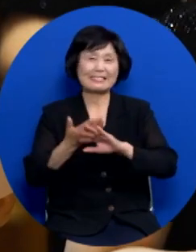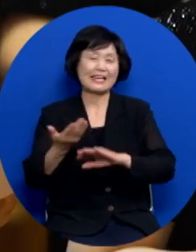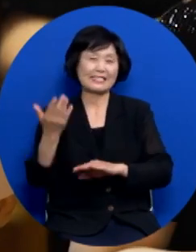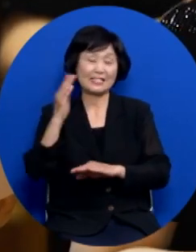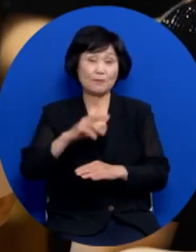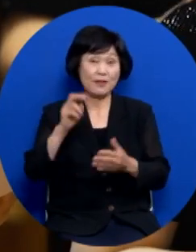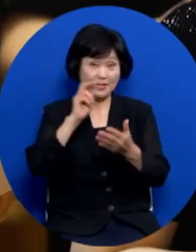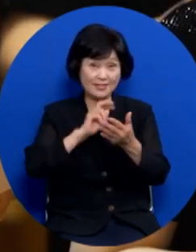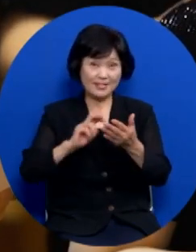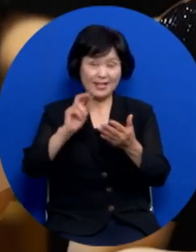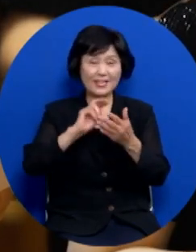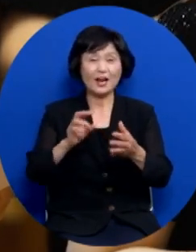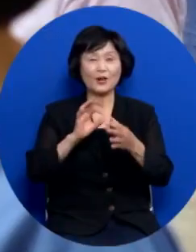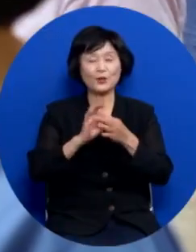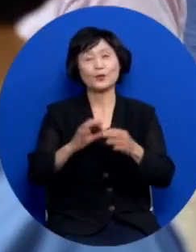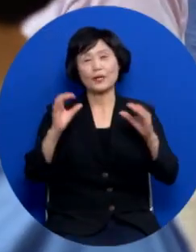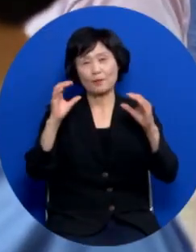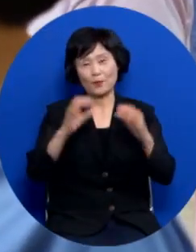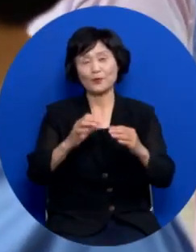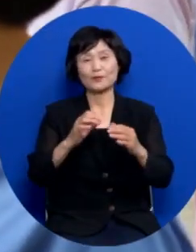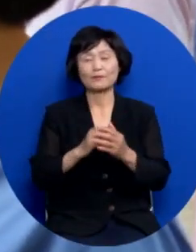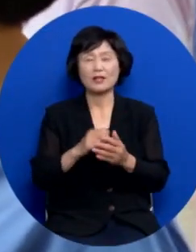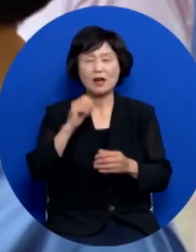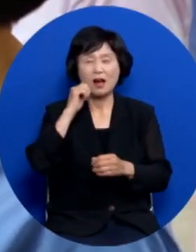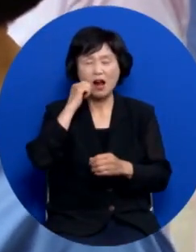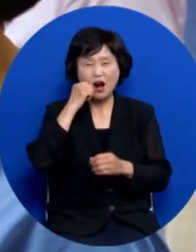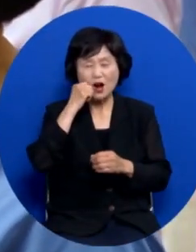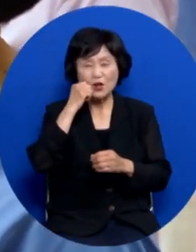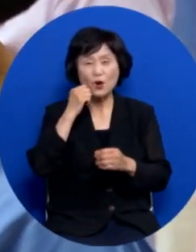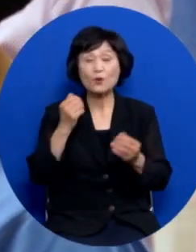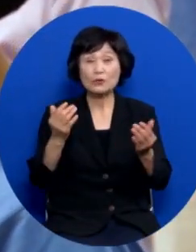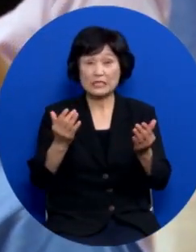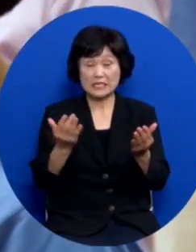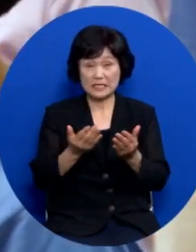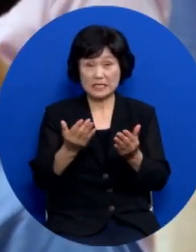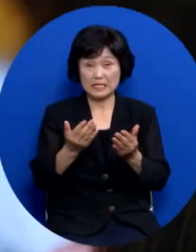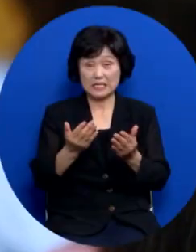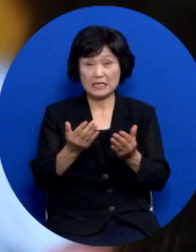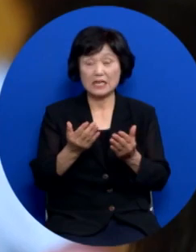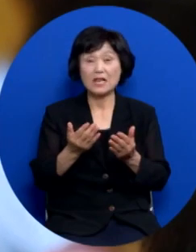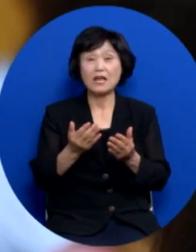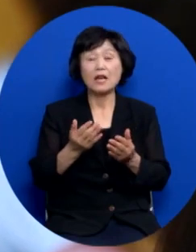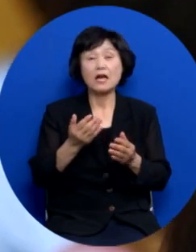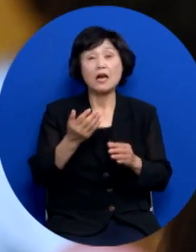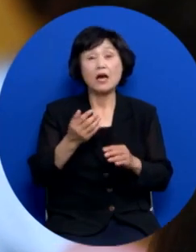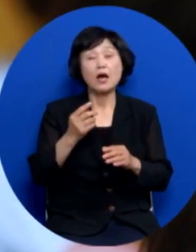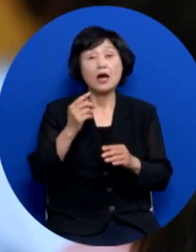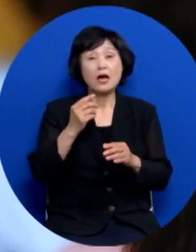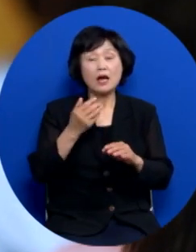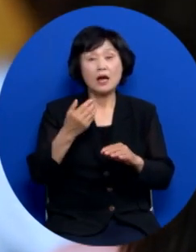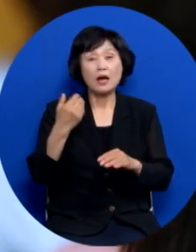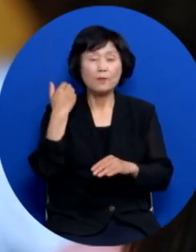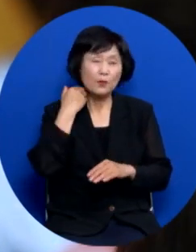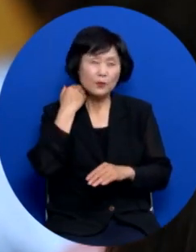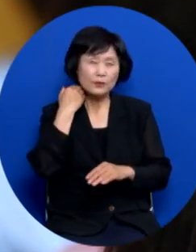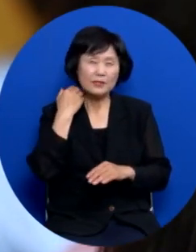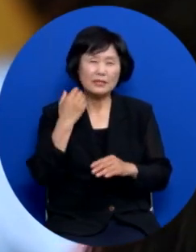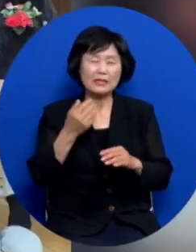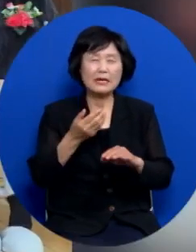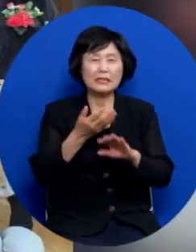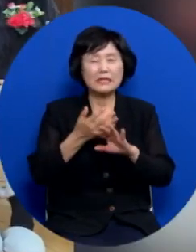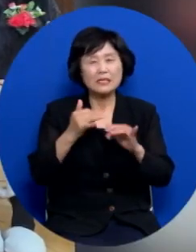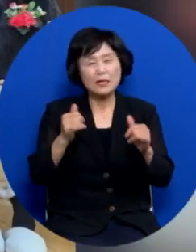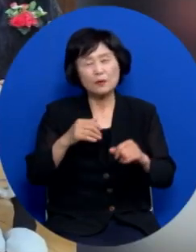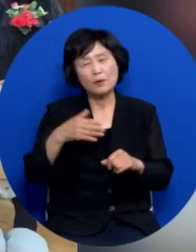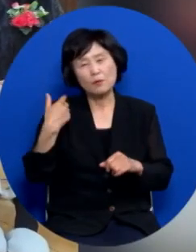뭉쳤습니다. 쉽지 않은 사역의 길. 목회자 사모로서 겪는 남모를 아픔과 고충을 이야기하며